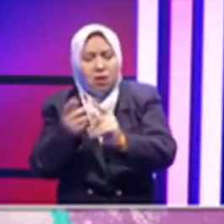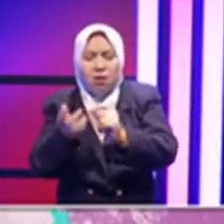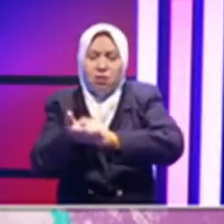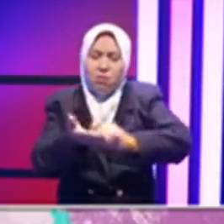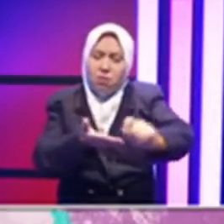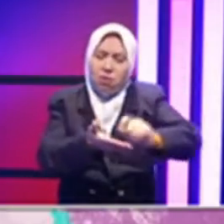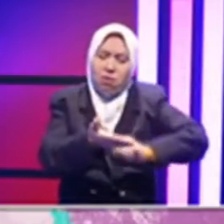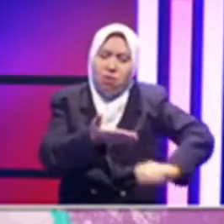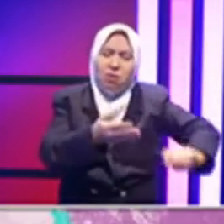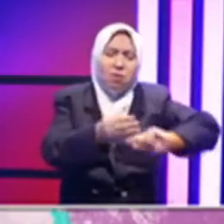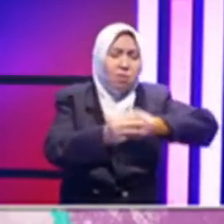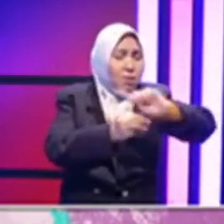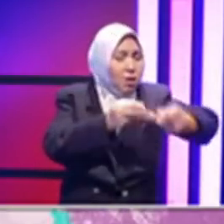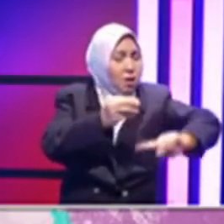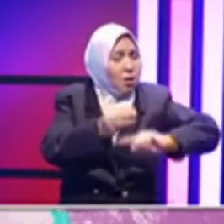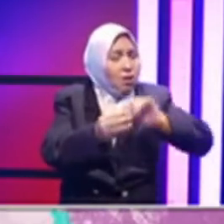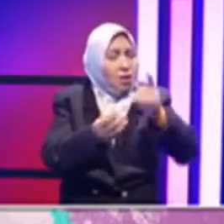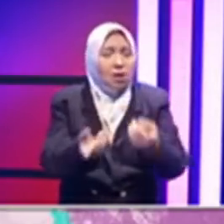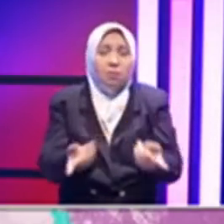حفيظ.